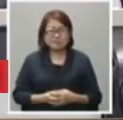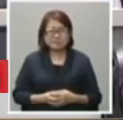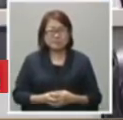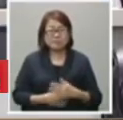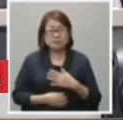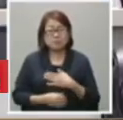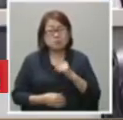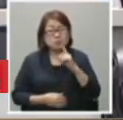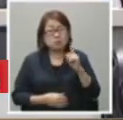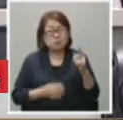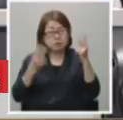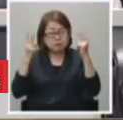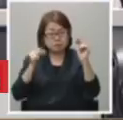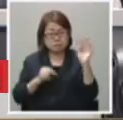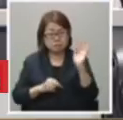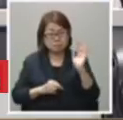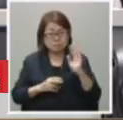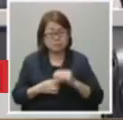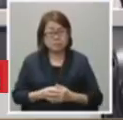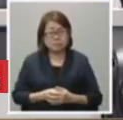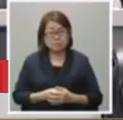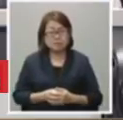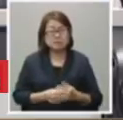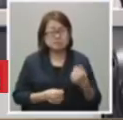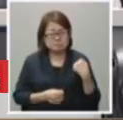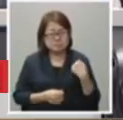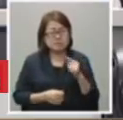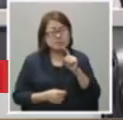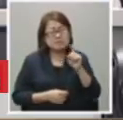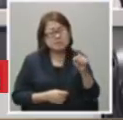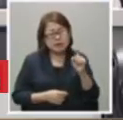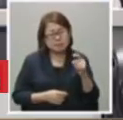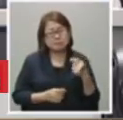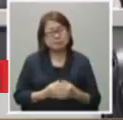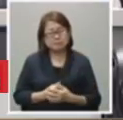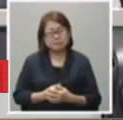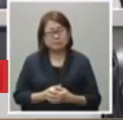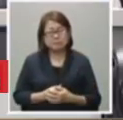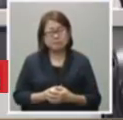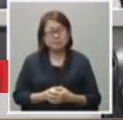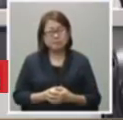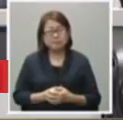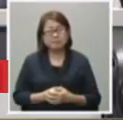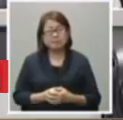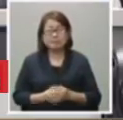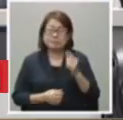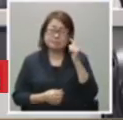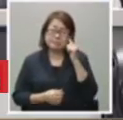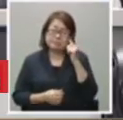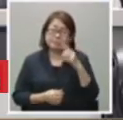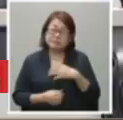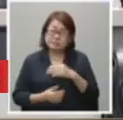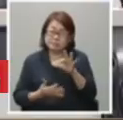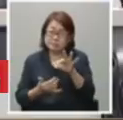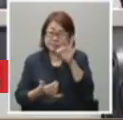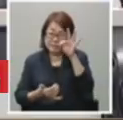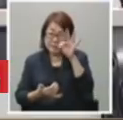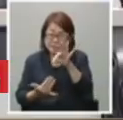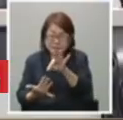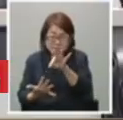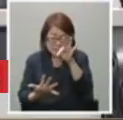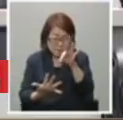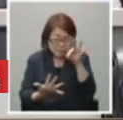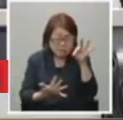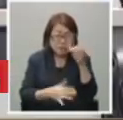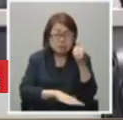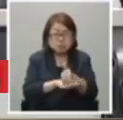ผมไม่ได้ว่าท่านนายกเลยครับแต่มีคำถามครับบอกว่าเราจะเลือกผู้นำประเทศเนี่ยนะครับผมไม่อยากได้ท่